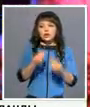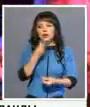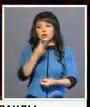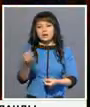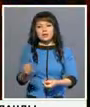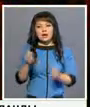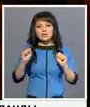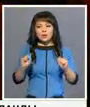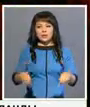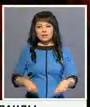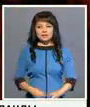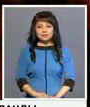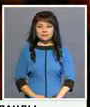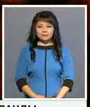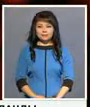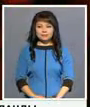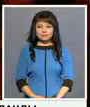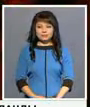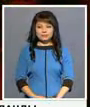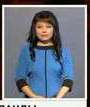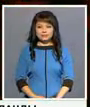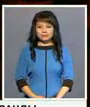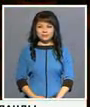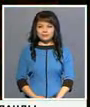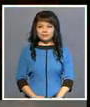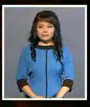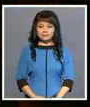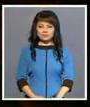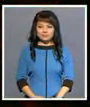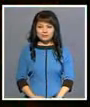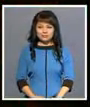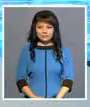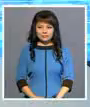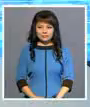тамашалай алады. Индира Асанова, Нұркен Тоқмұрзин, Қазақстан ұлттық арнасы.